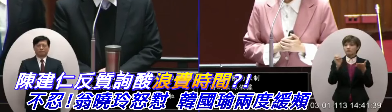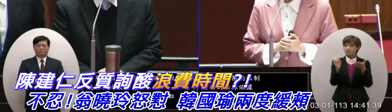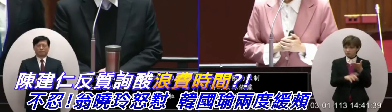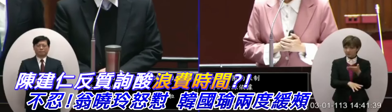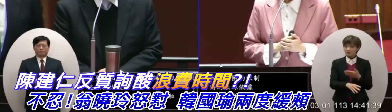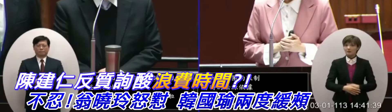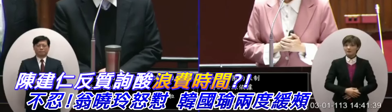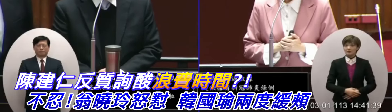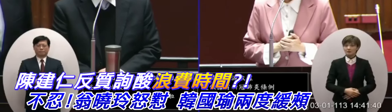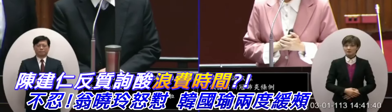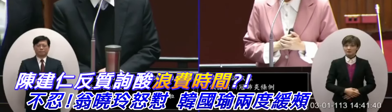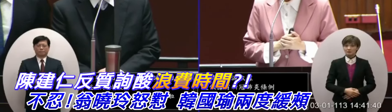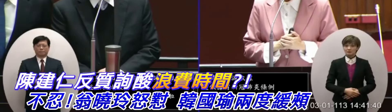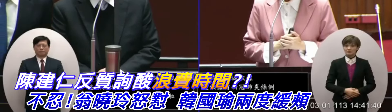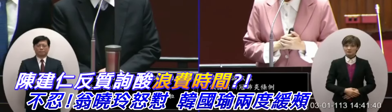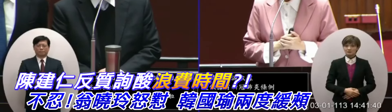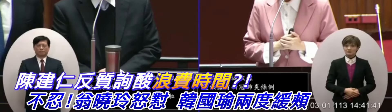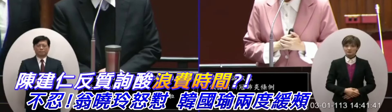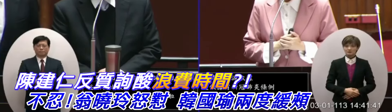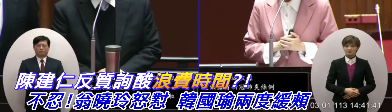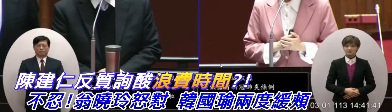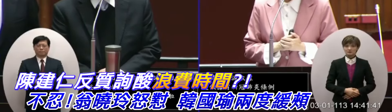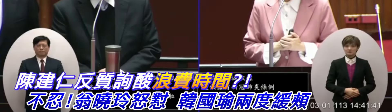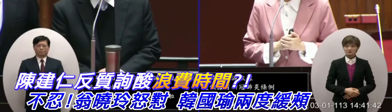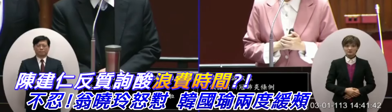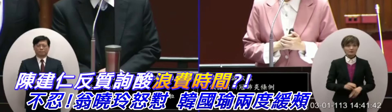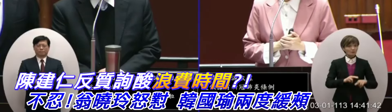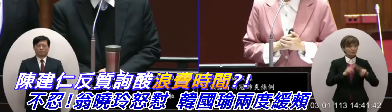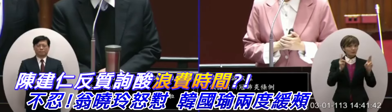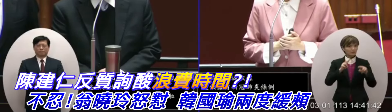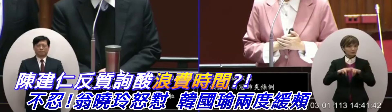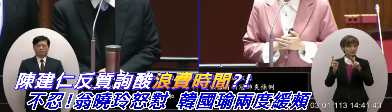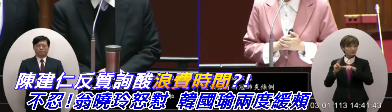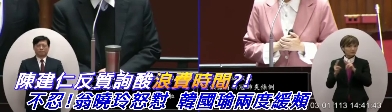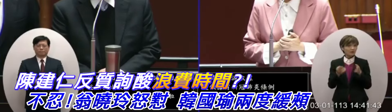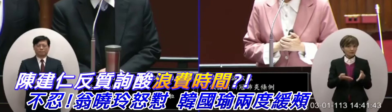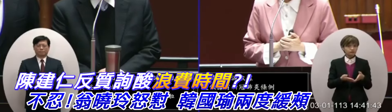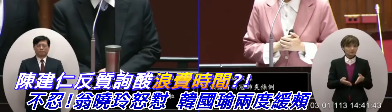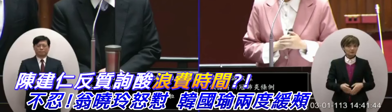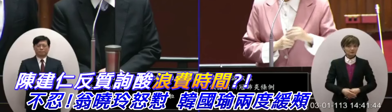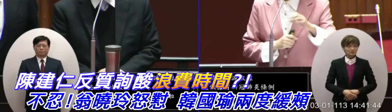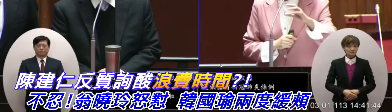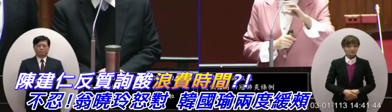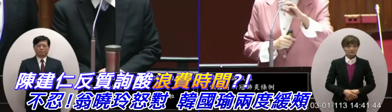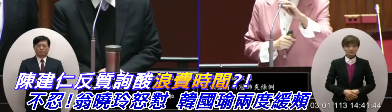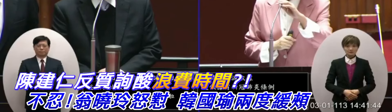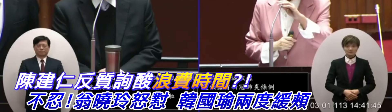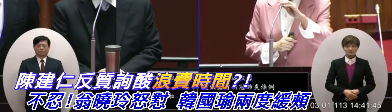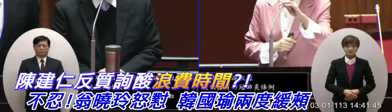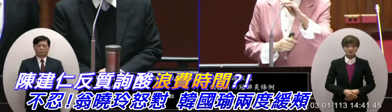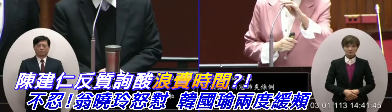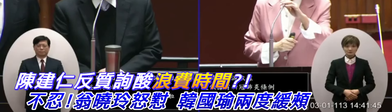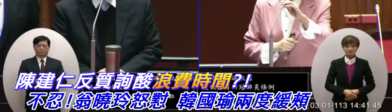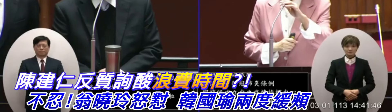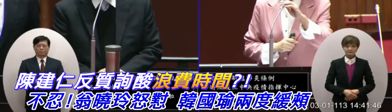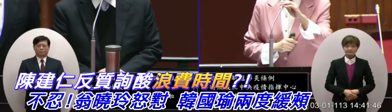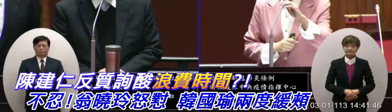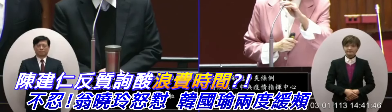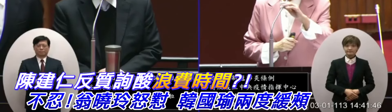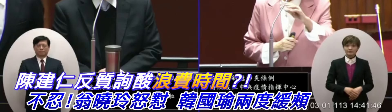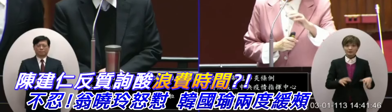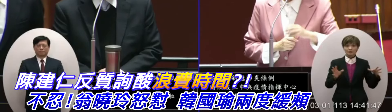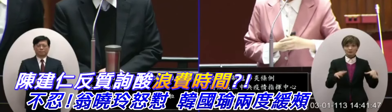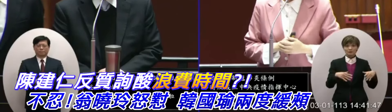了，所有的法治都应该要回归常态。既然禁止组